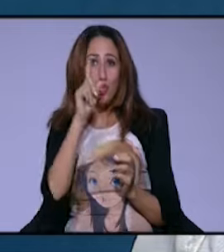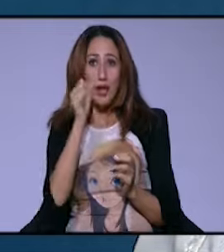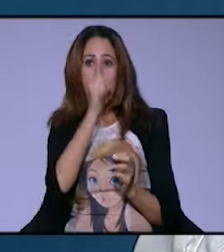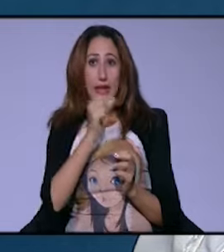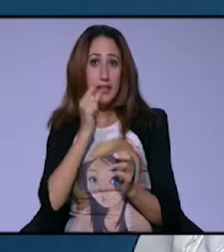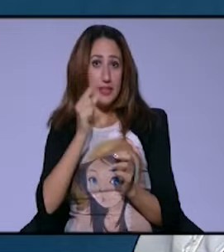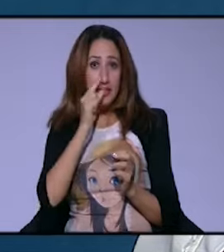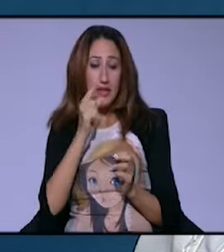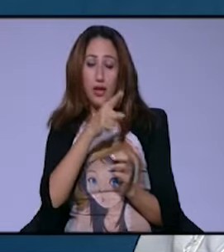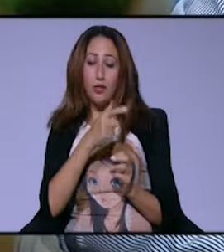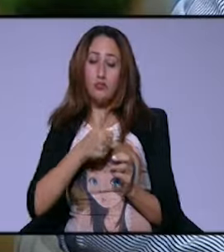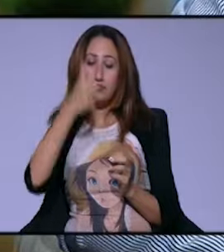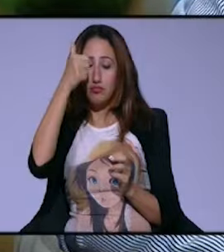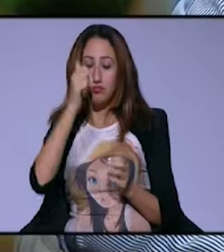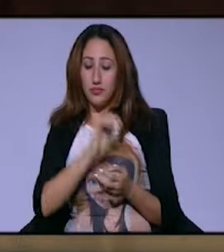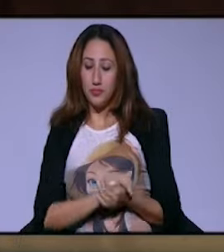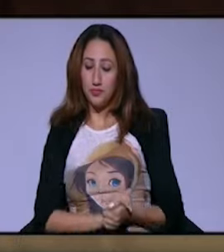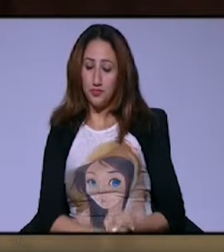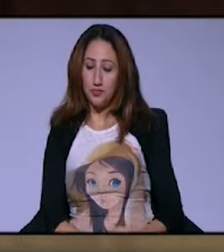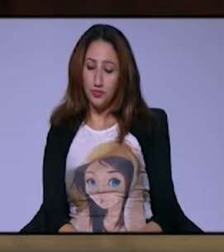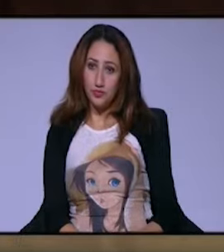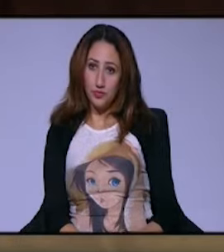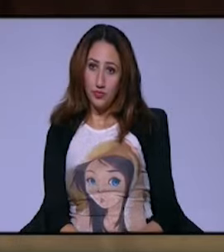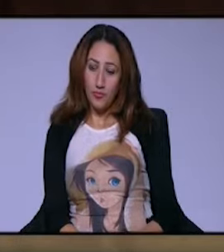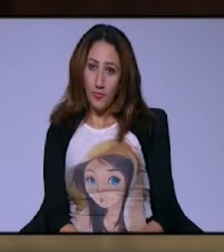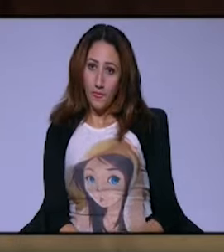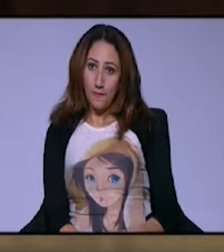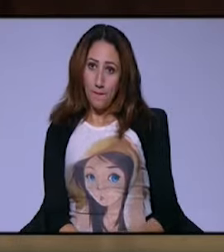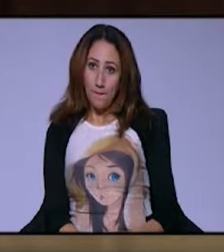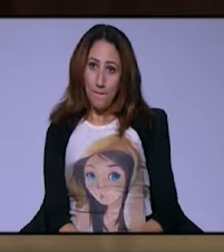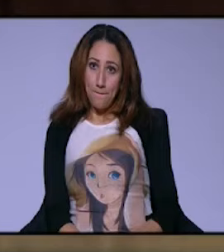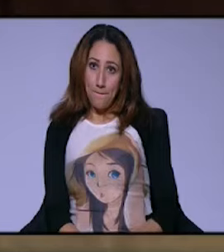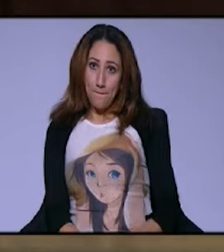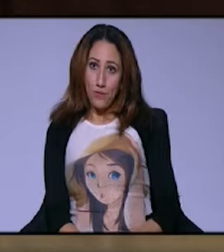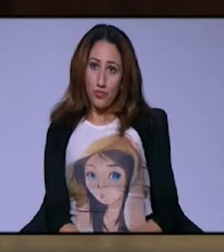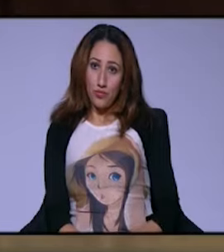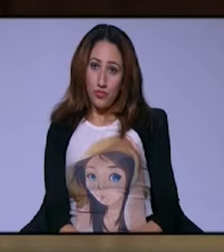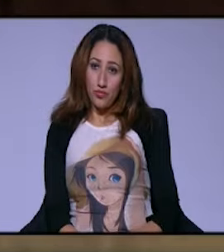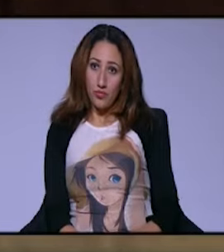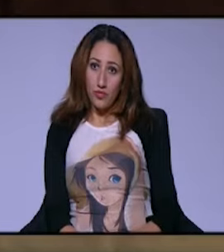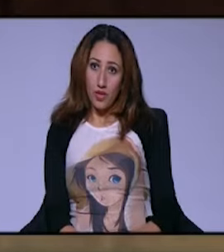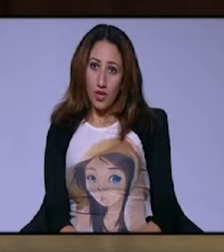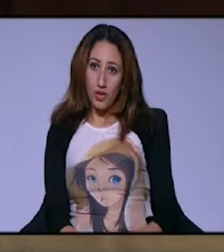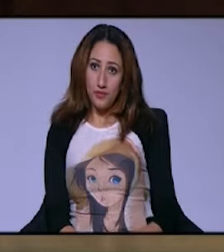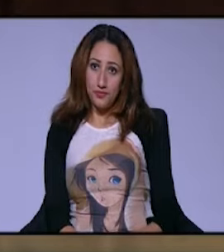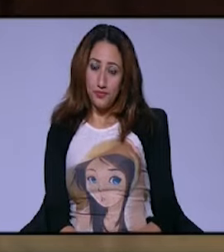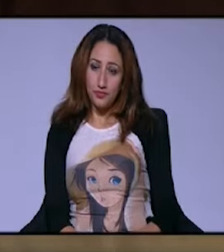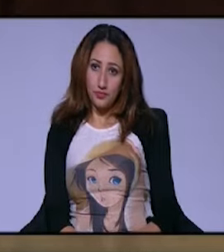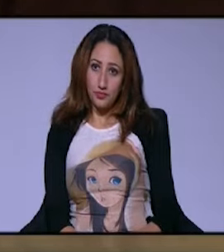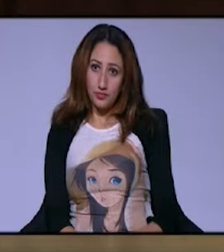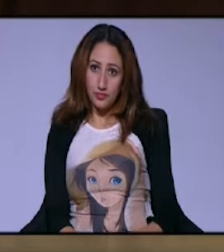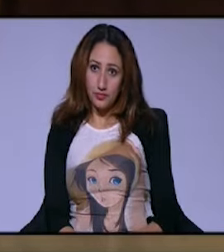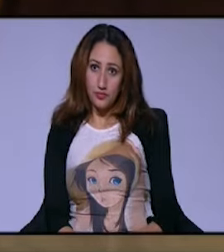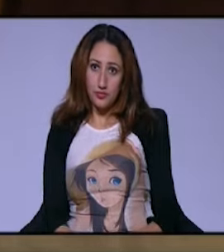هتبدع، هتبدع حقيقي. نرجع لأغنية الشيخ الحصري. هو فعلا كان بيعمل جدول بأسماء أهله وقرايبه علشان يسافروا